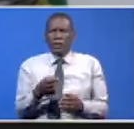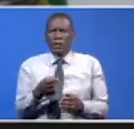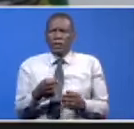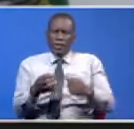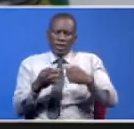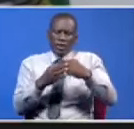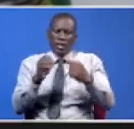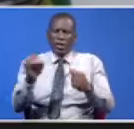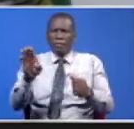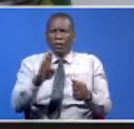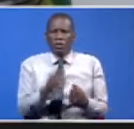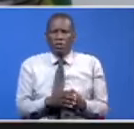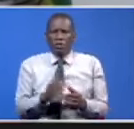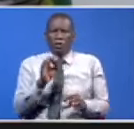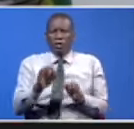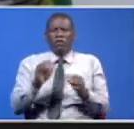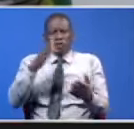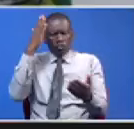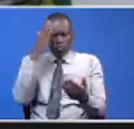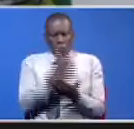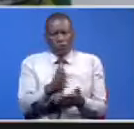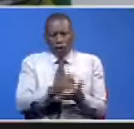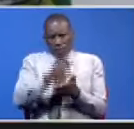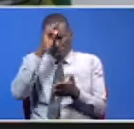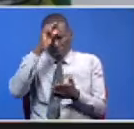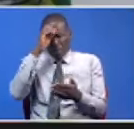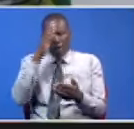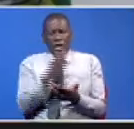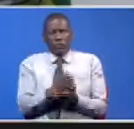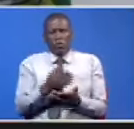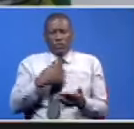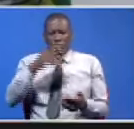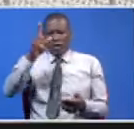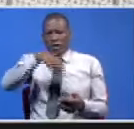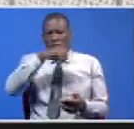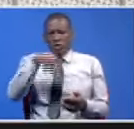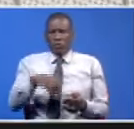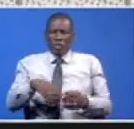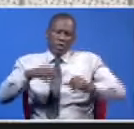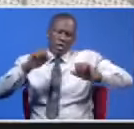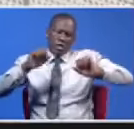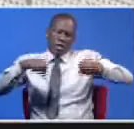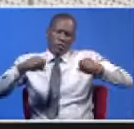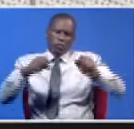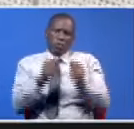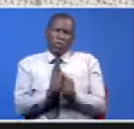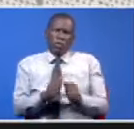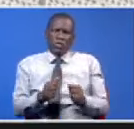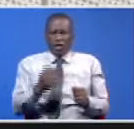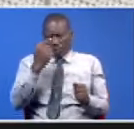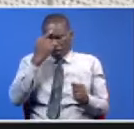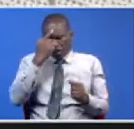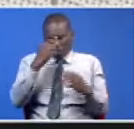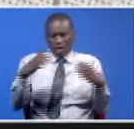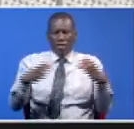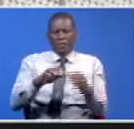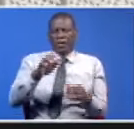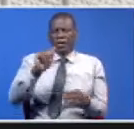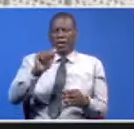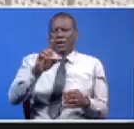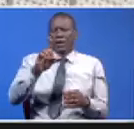180. When asked for proof that the government has actually cancelled its deals with Indian conglomerate Adani Group,